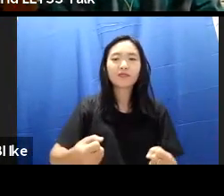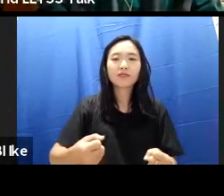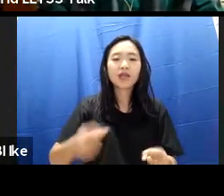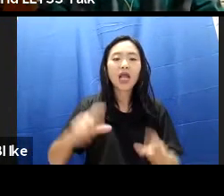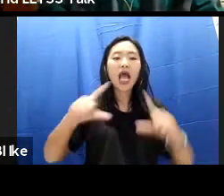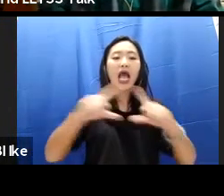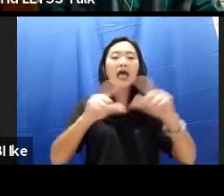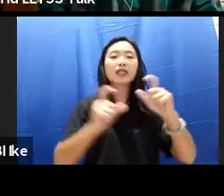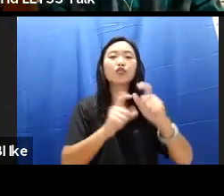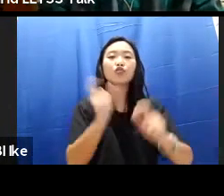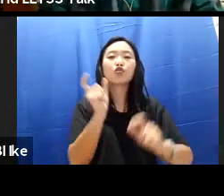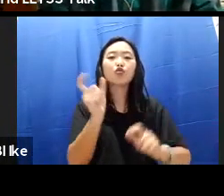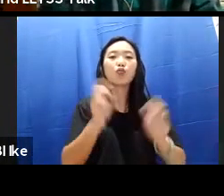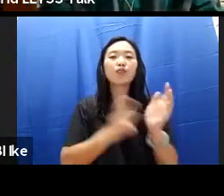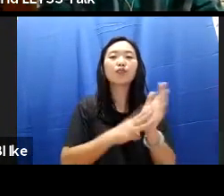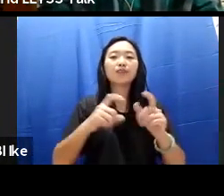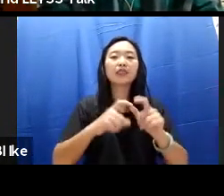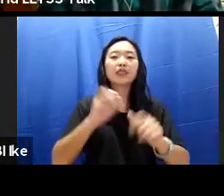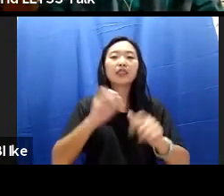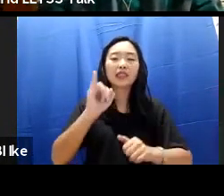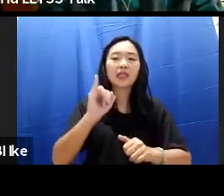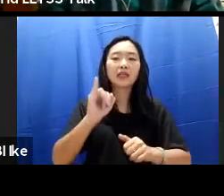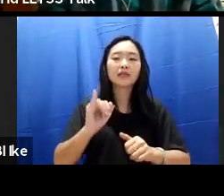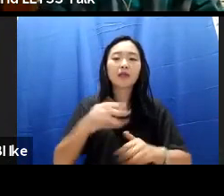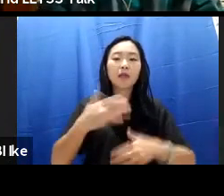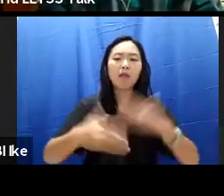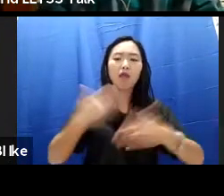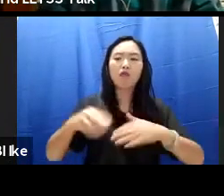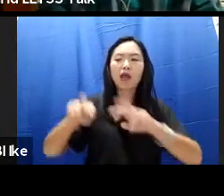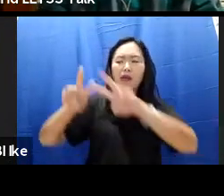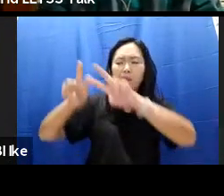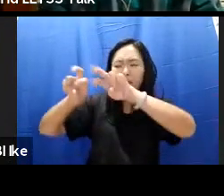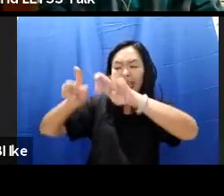scholar, melakukan analisis gitu,